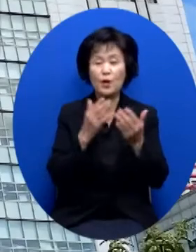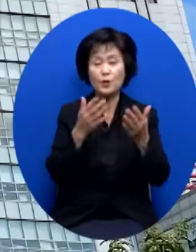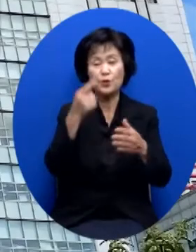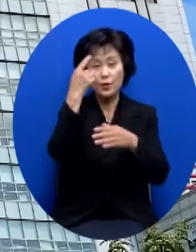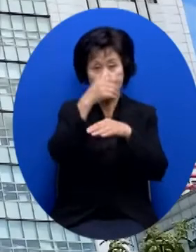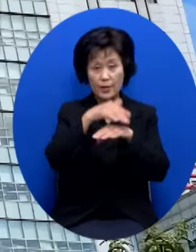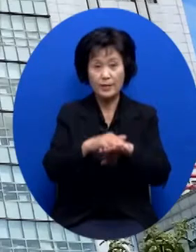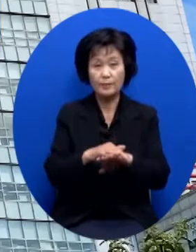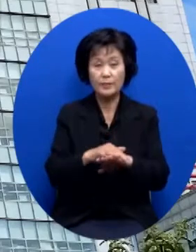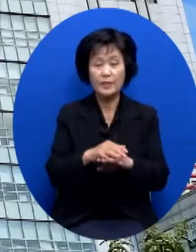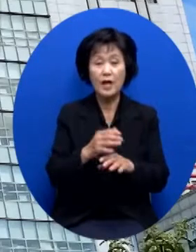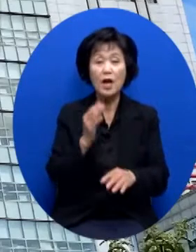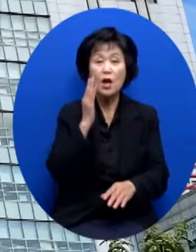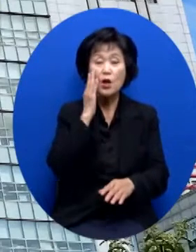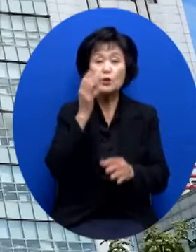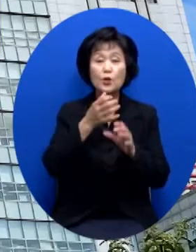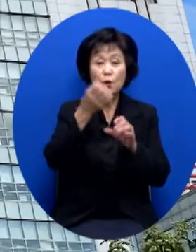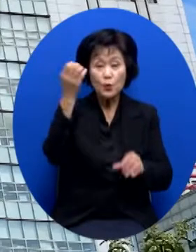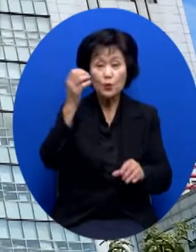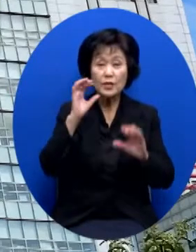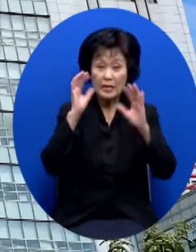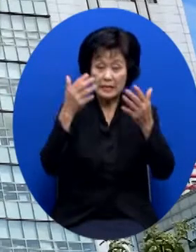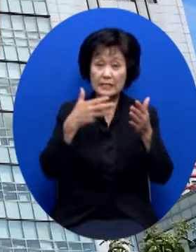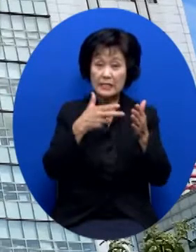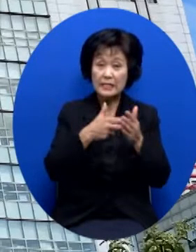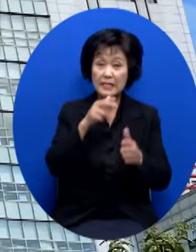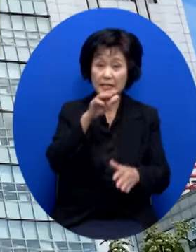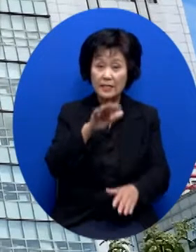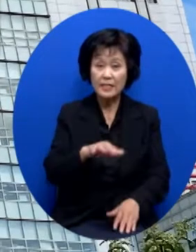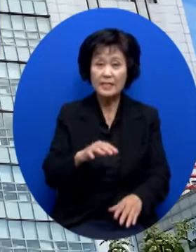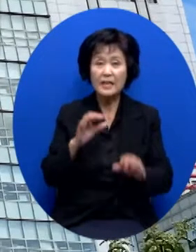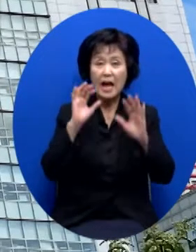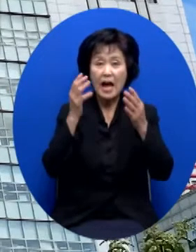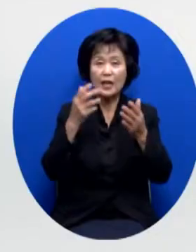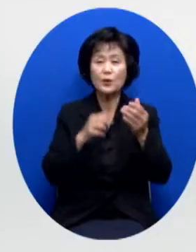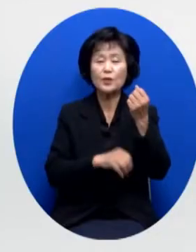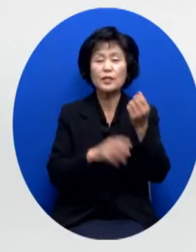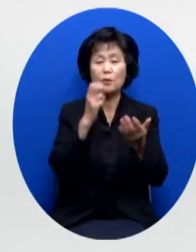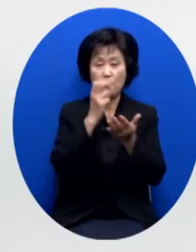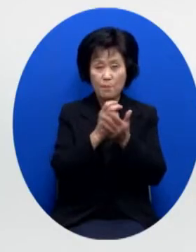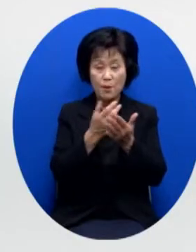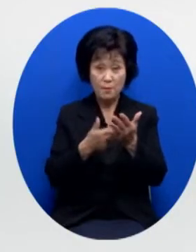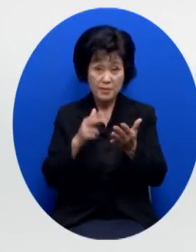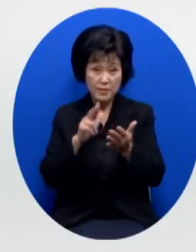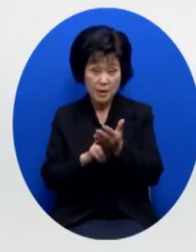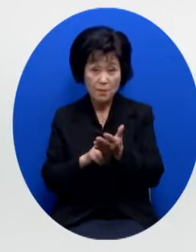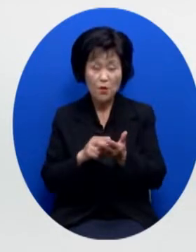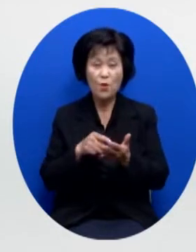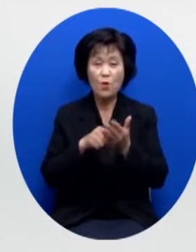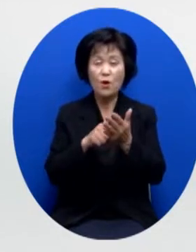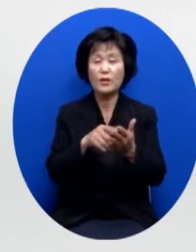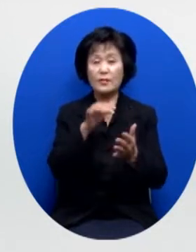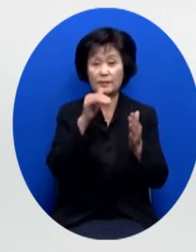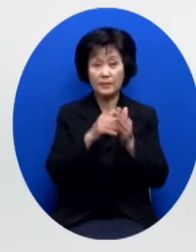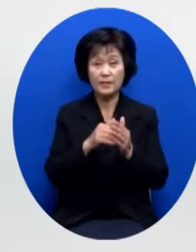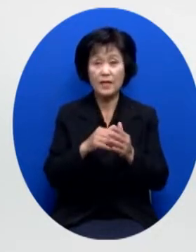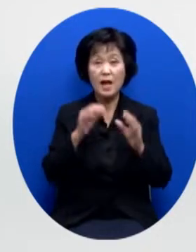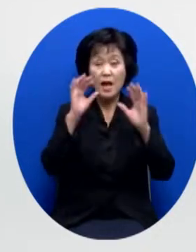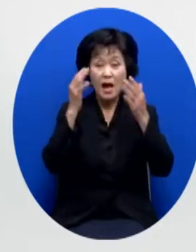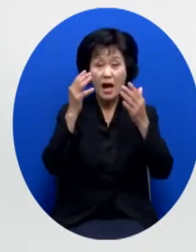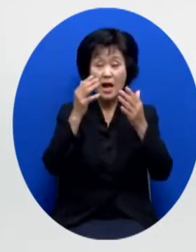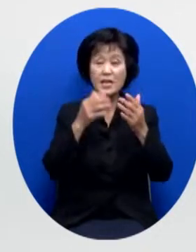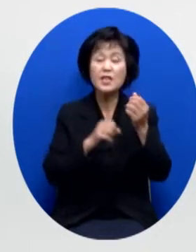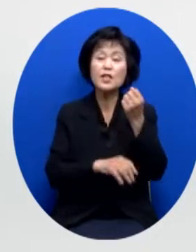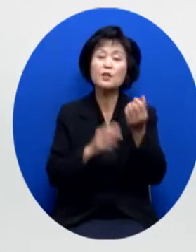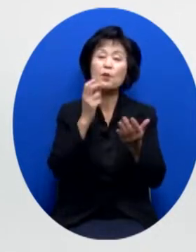초록우산 어린이재단이 아동기본법 제정 촉구 성명을 발표했습니다. 재단은 성명을 통해 아동기본법의